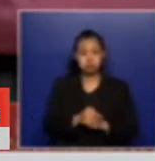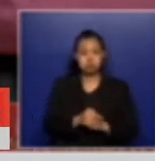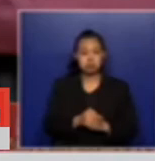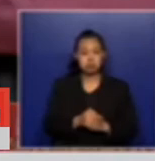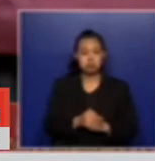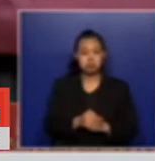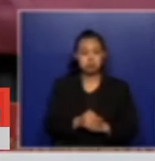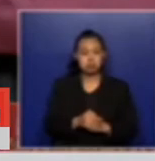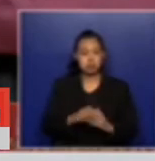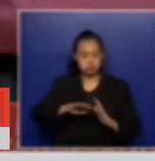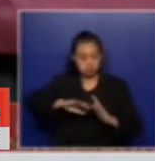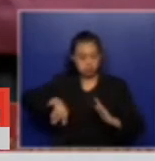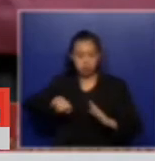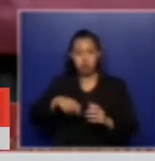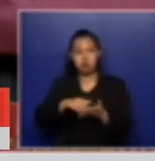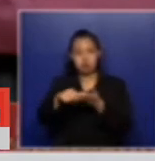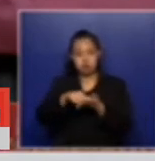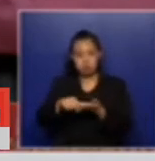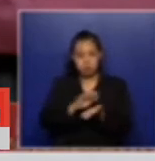ครับ